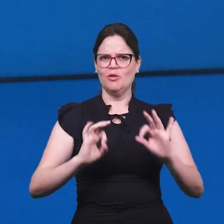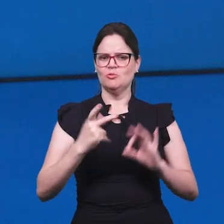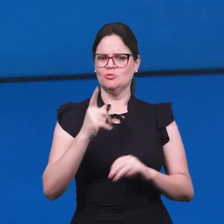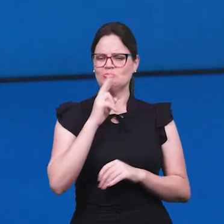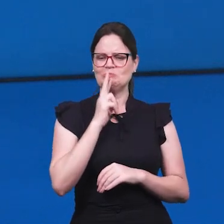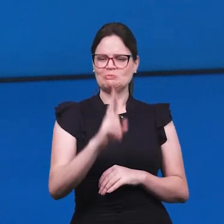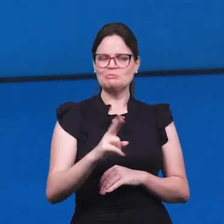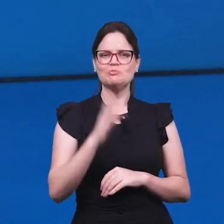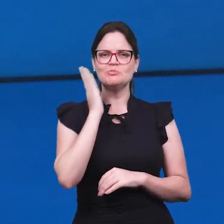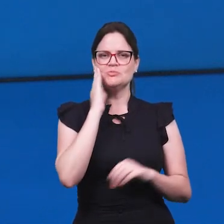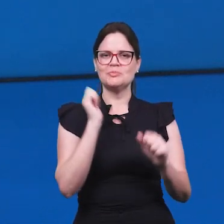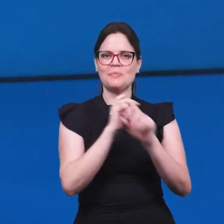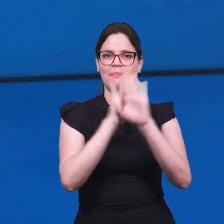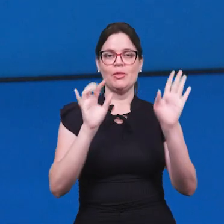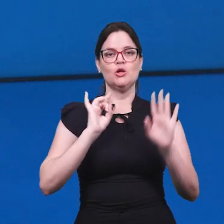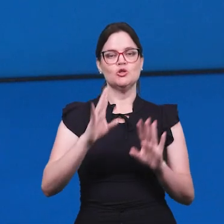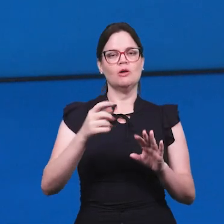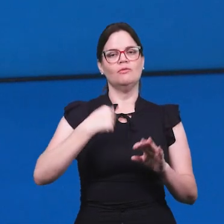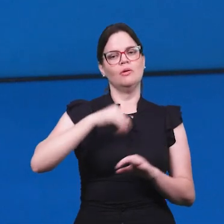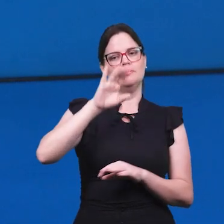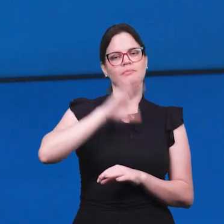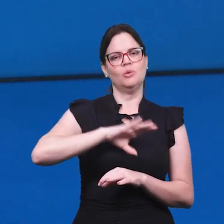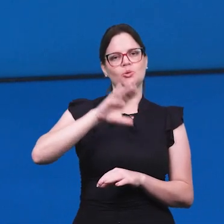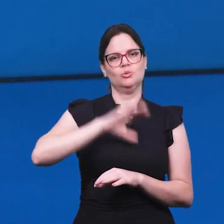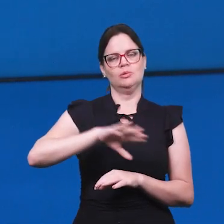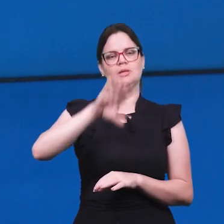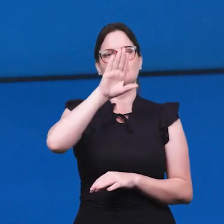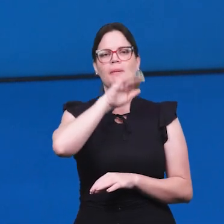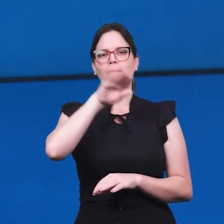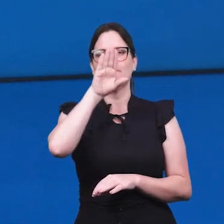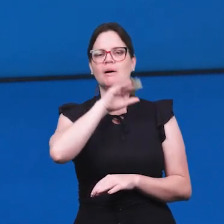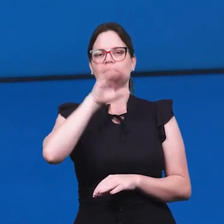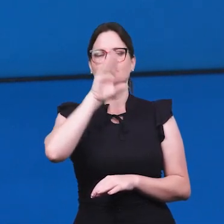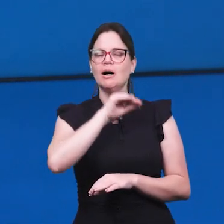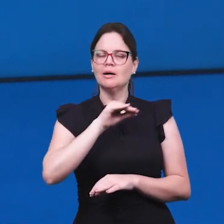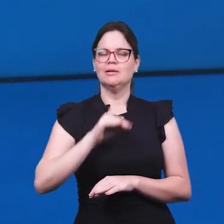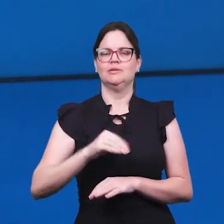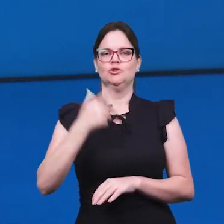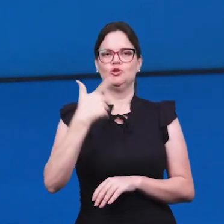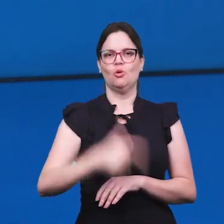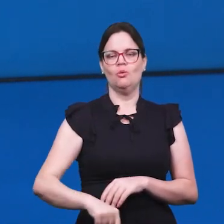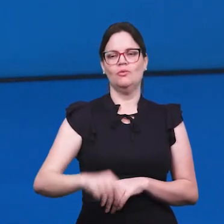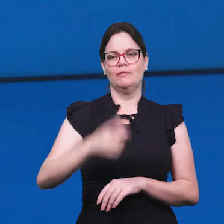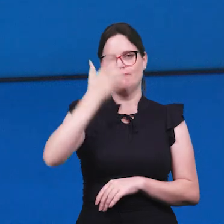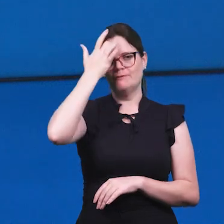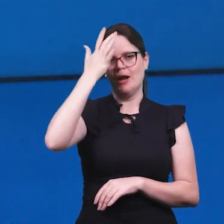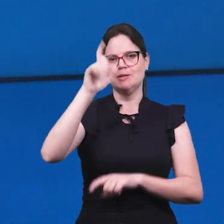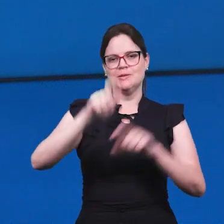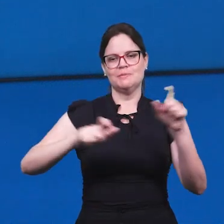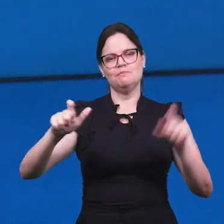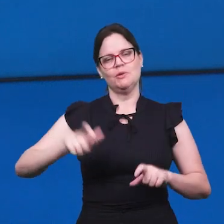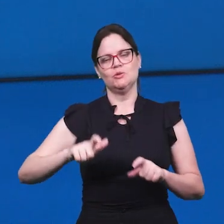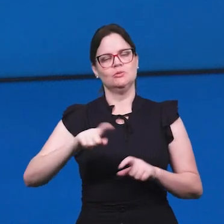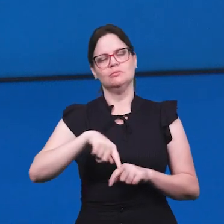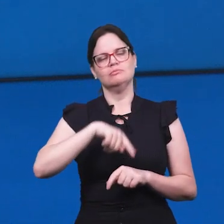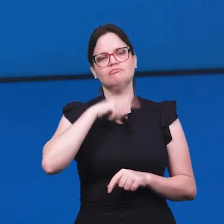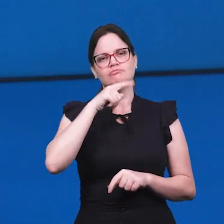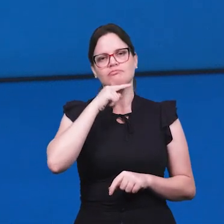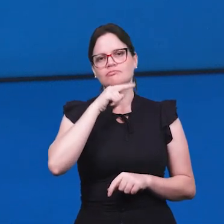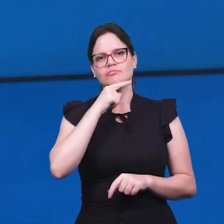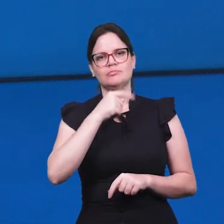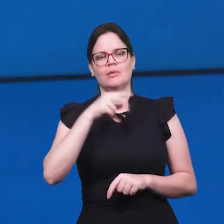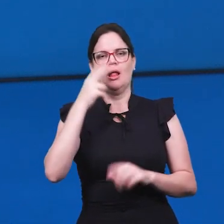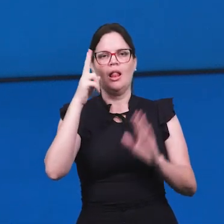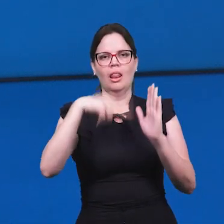palavras foram bem claras e nós precisamos aqui até de repetir aqui para facilitar as